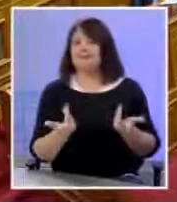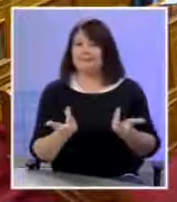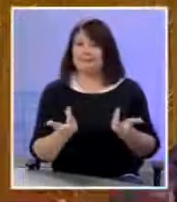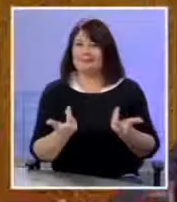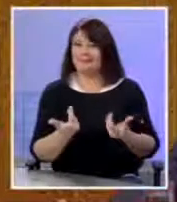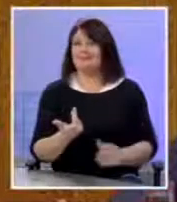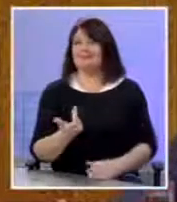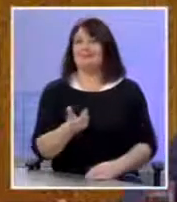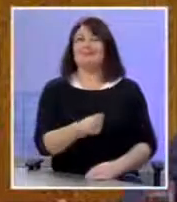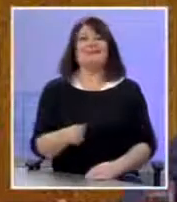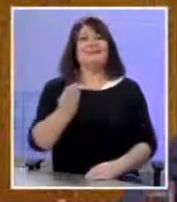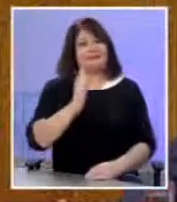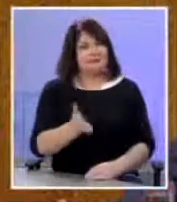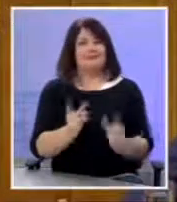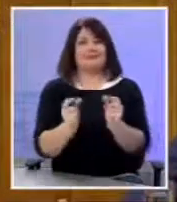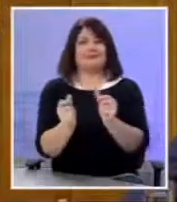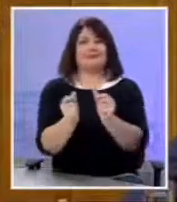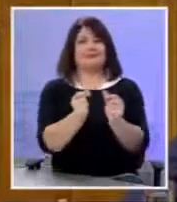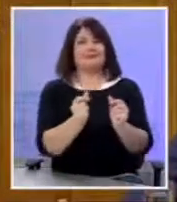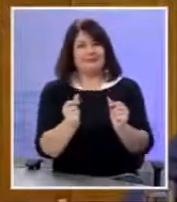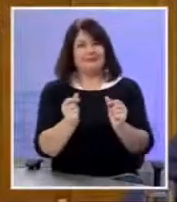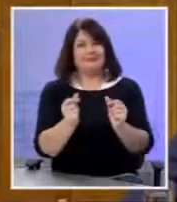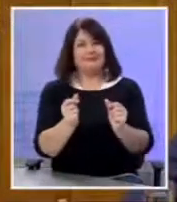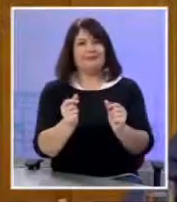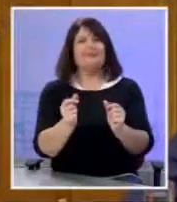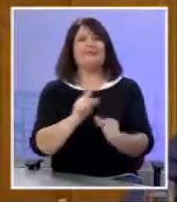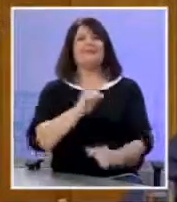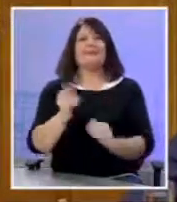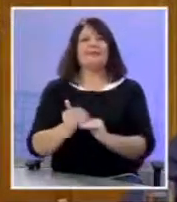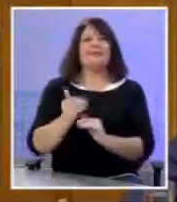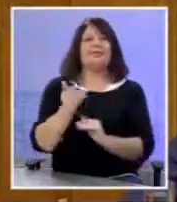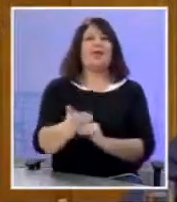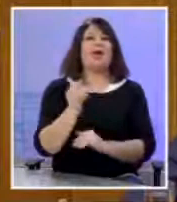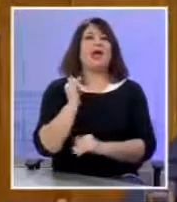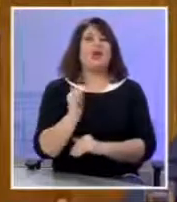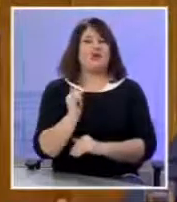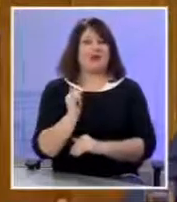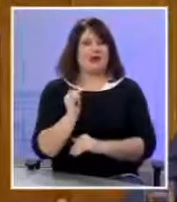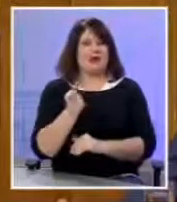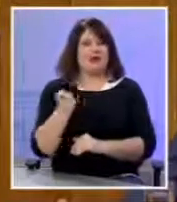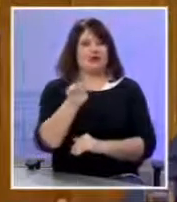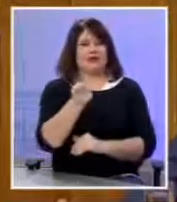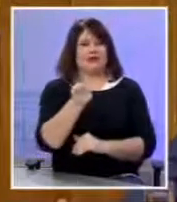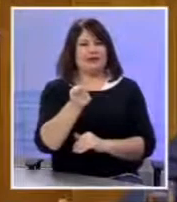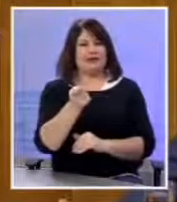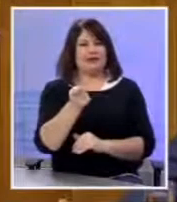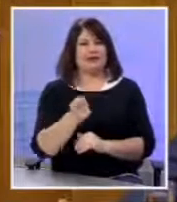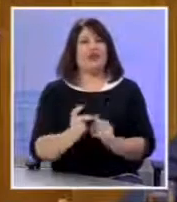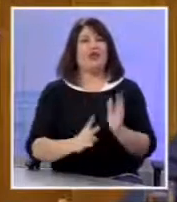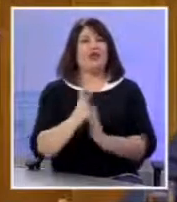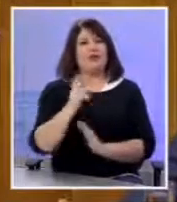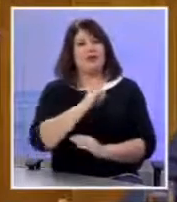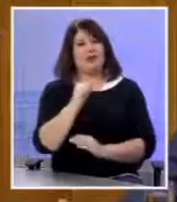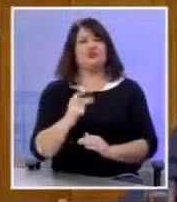ότι διευρύνεται η δυνατότητα ρύθμισης όλων των μη ληξιπρόθεσμων οφειλών σε 12 ή